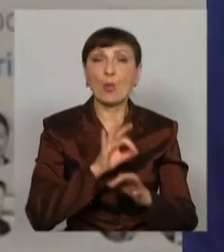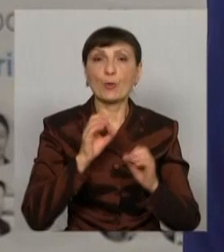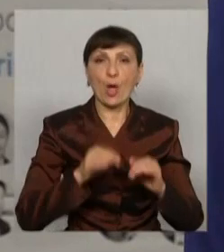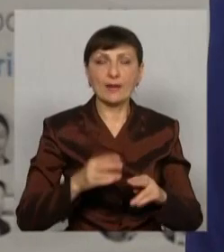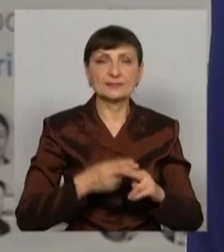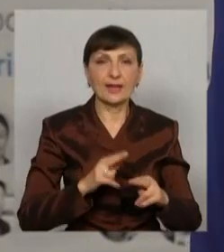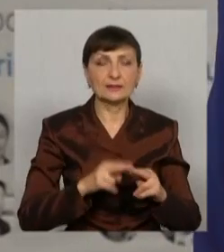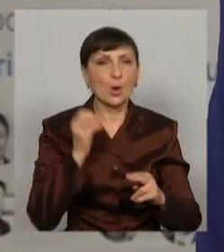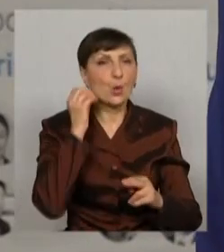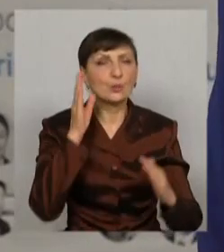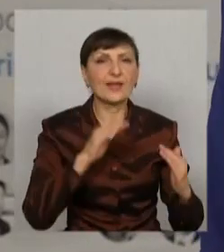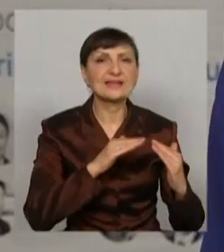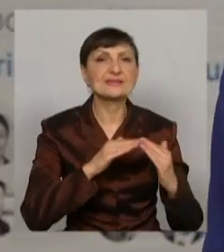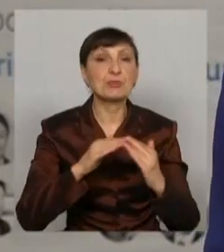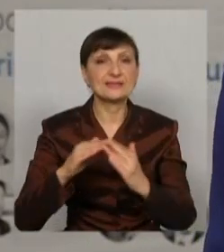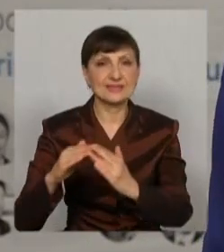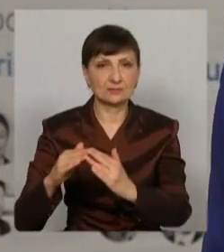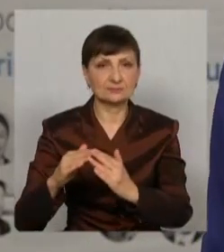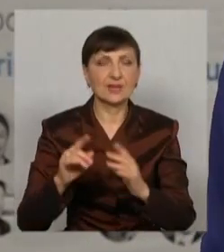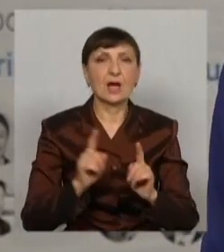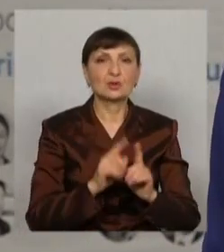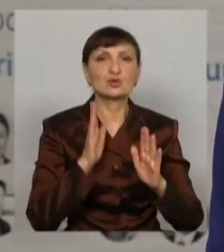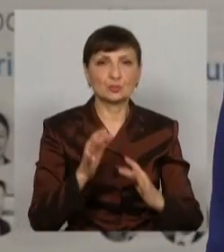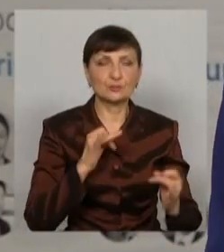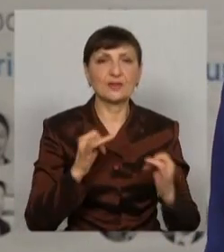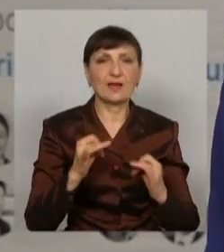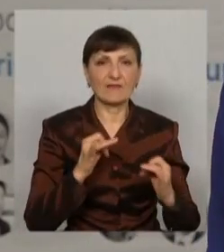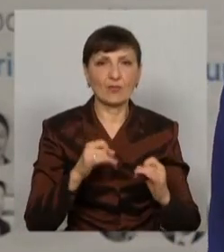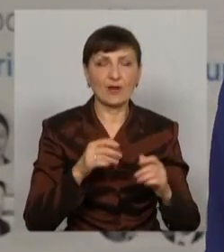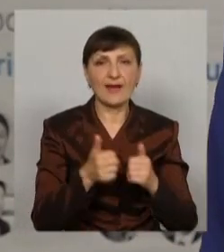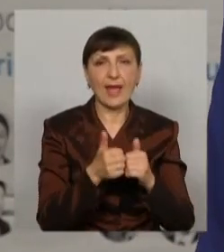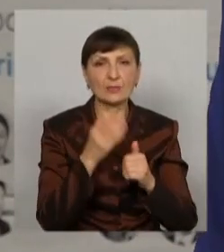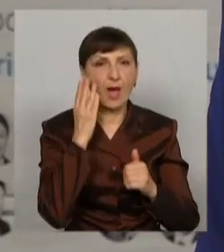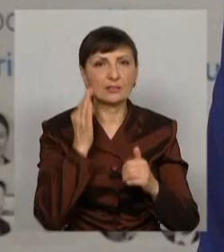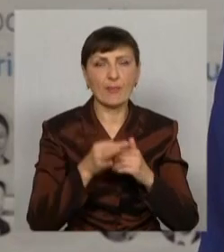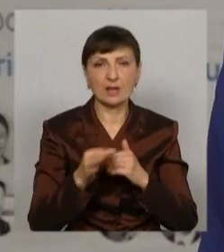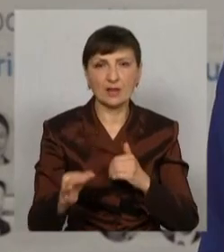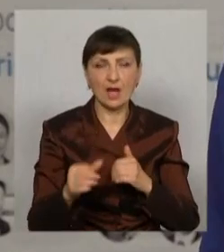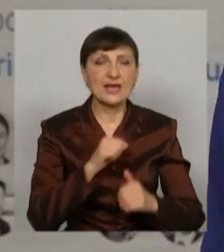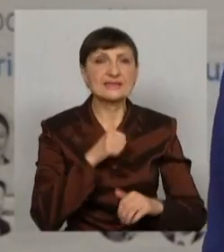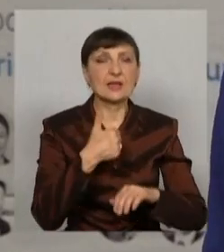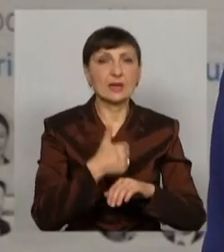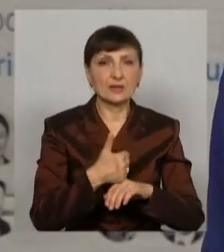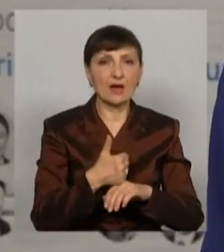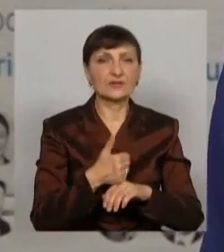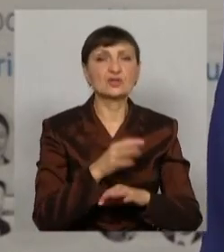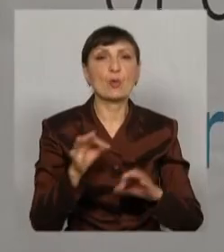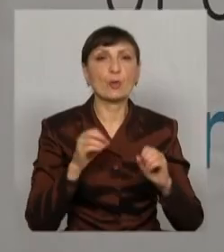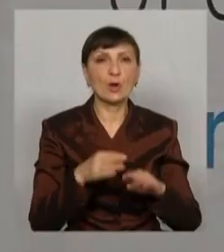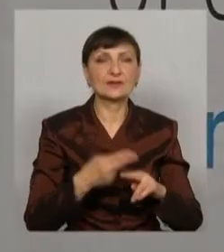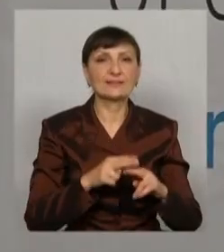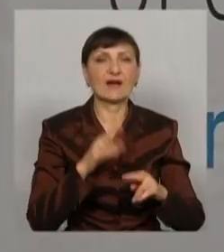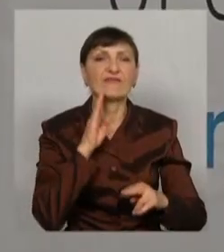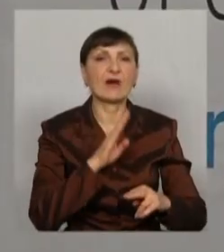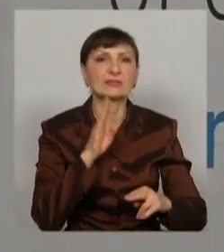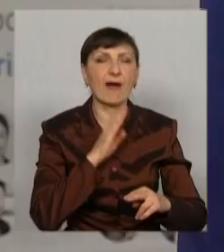умная теплица. Тоже у нас под Алматой. И самый главный тоже проект – это ионизированная